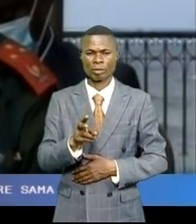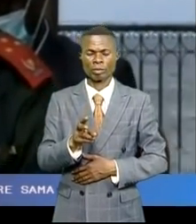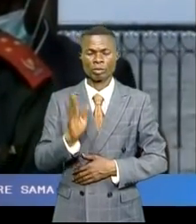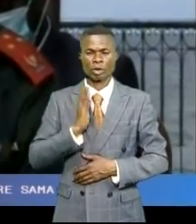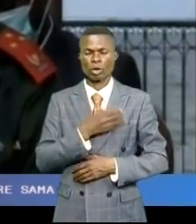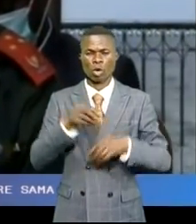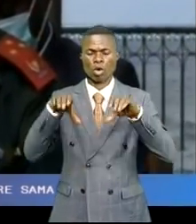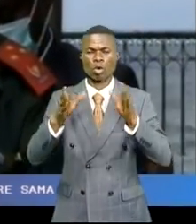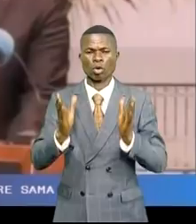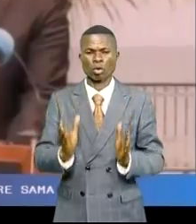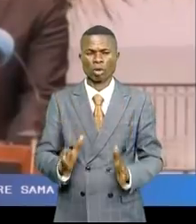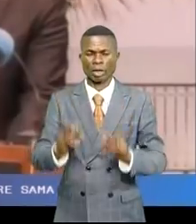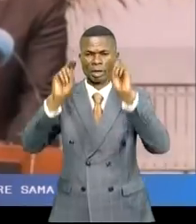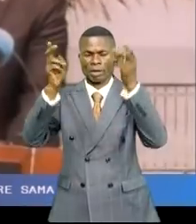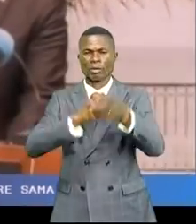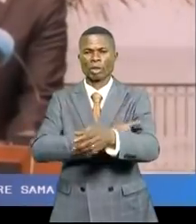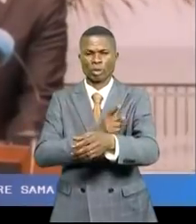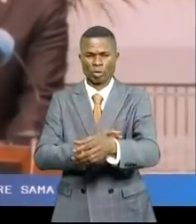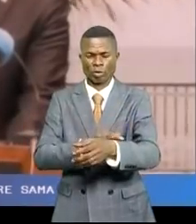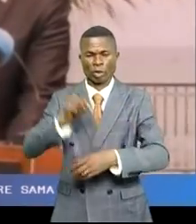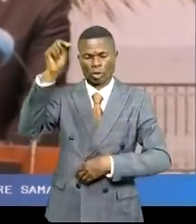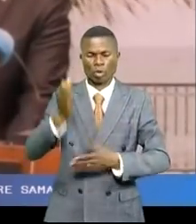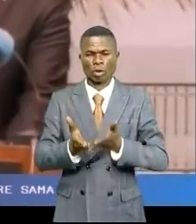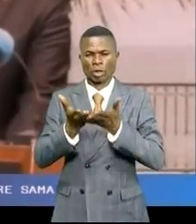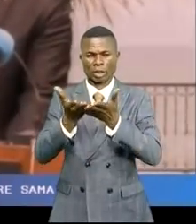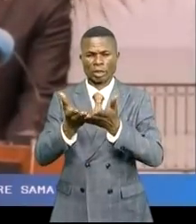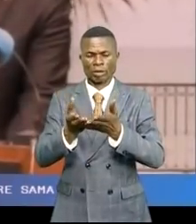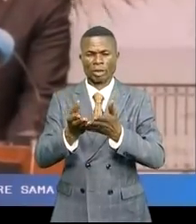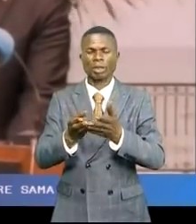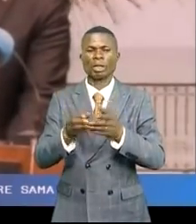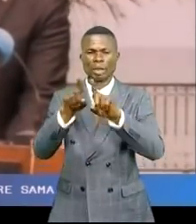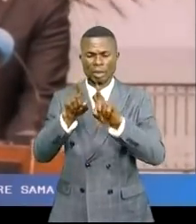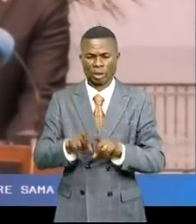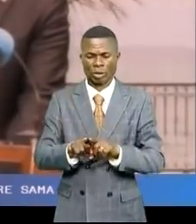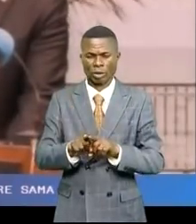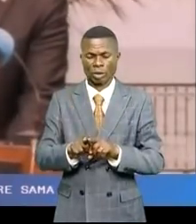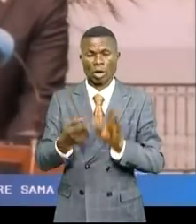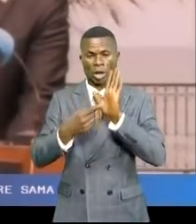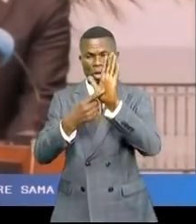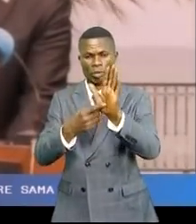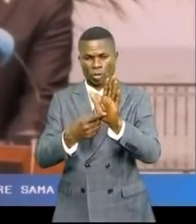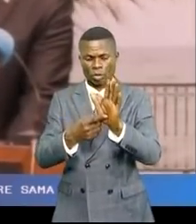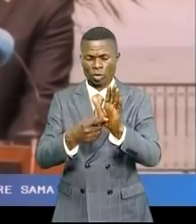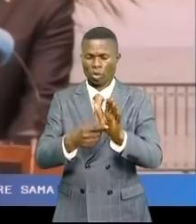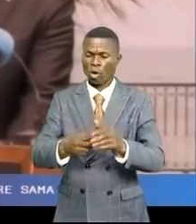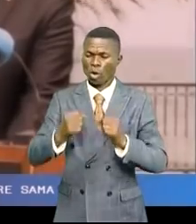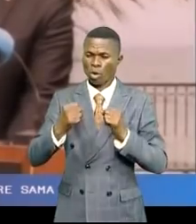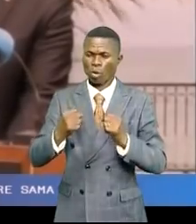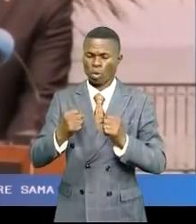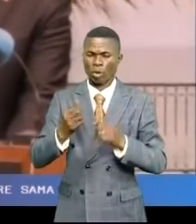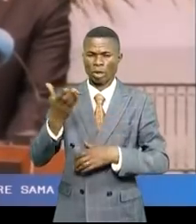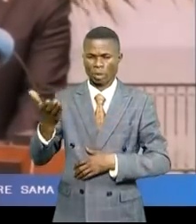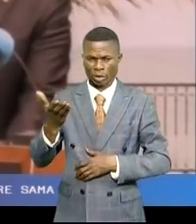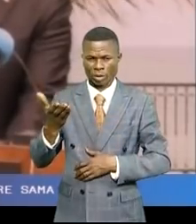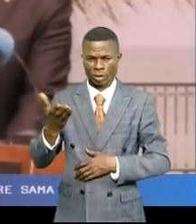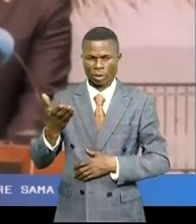compatriotes du Nord Kivu, qui ont toujours fait preuve de résilience, vont très